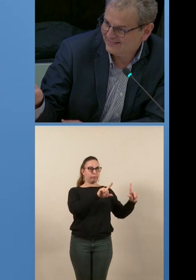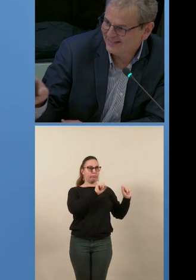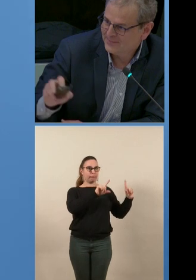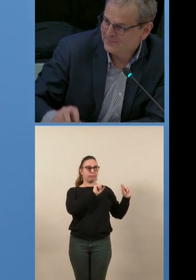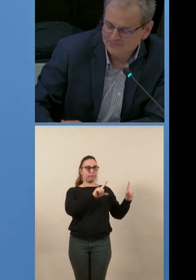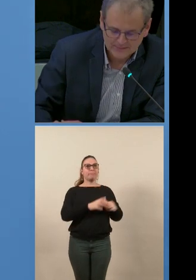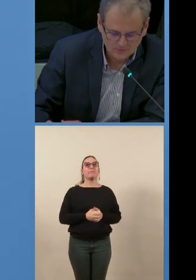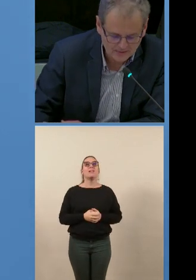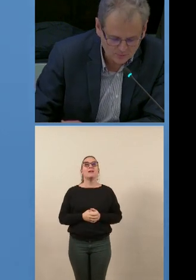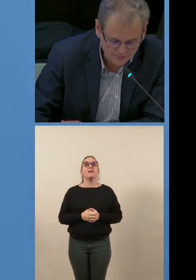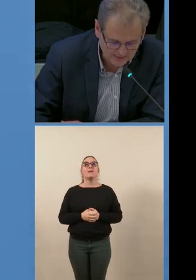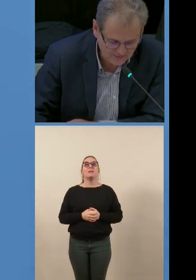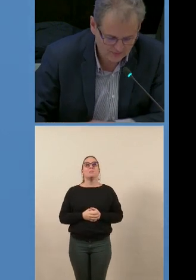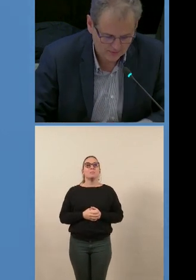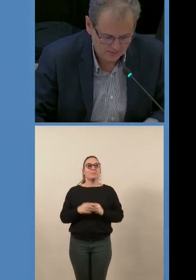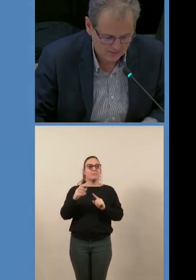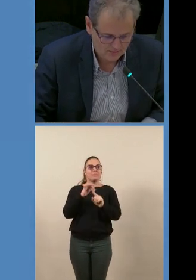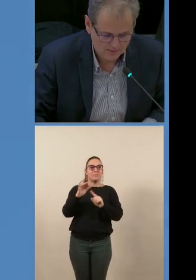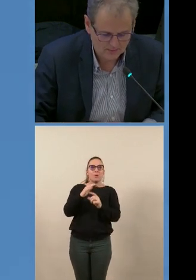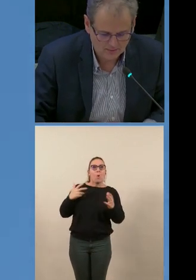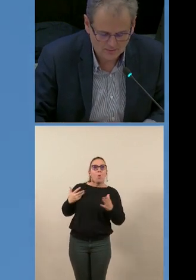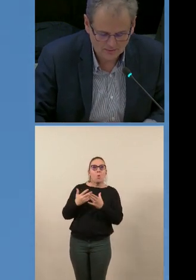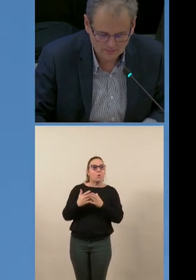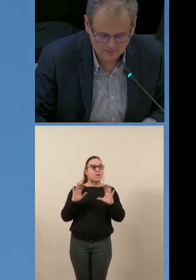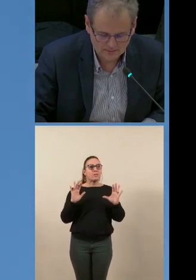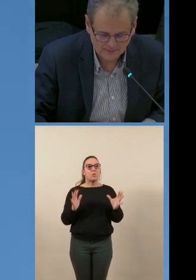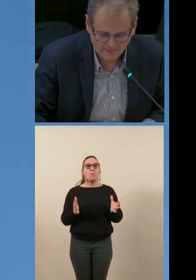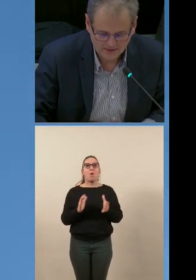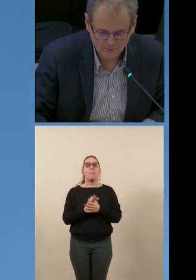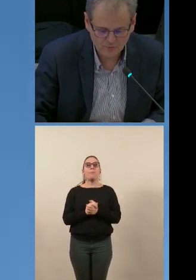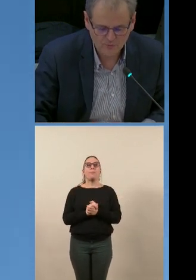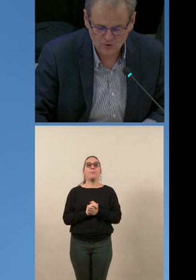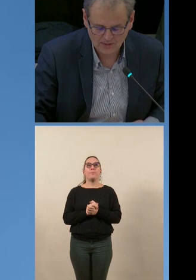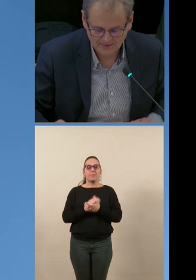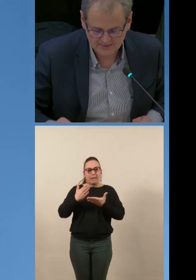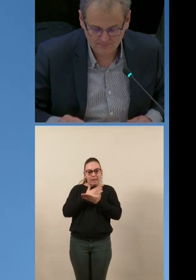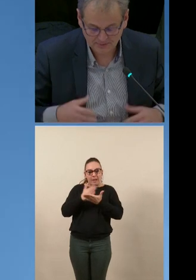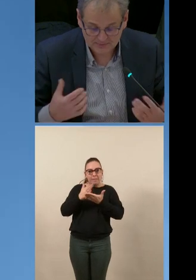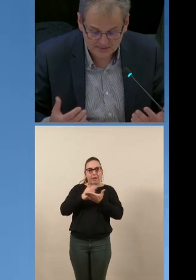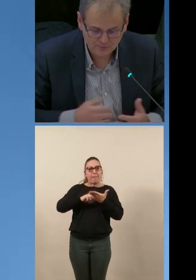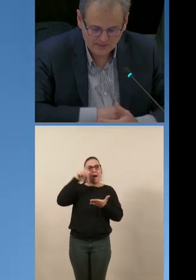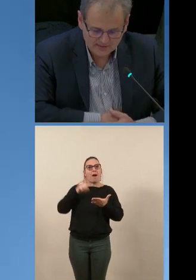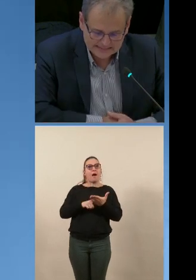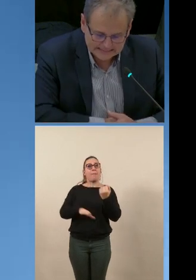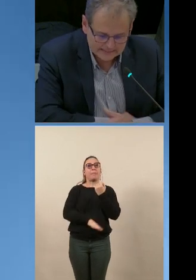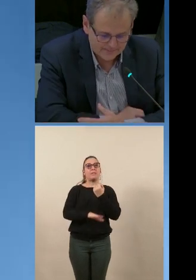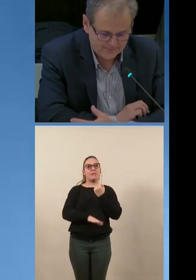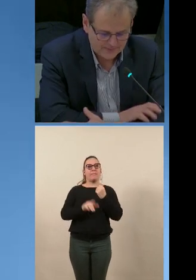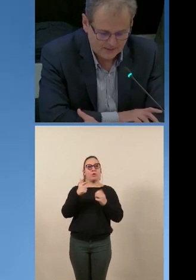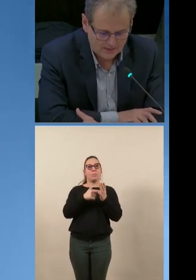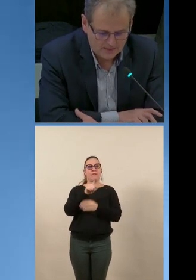les dans quel contexte le la préparation du budget princip primitif